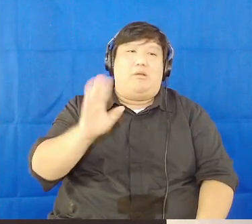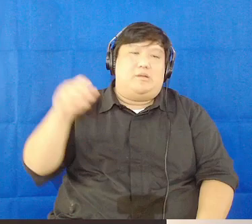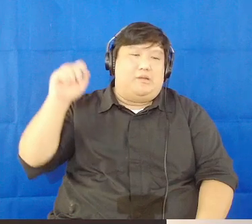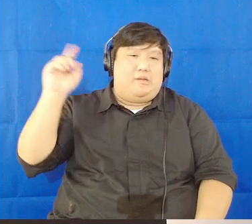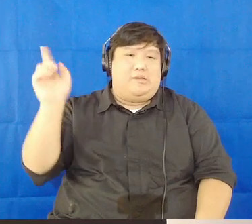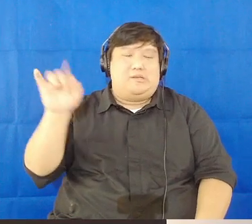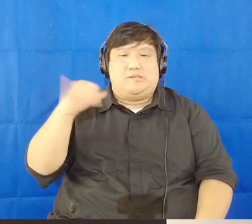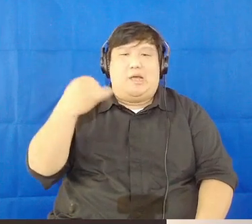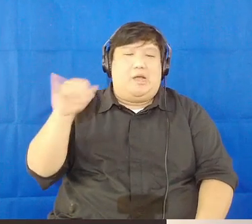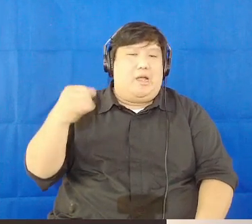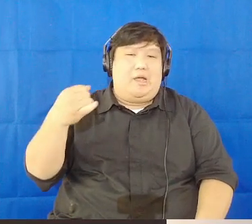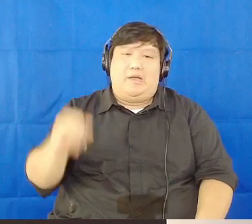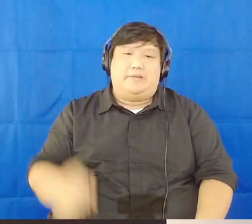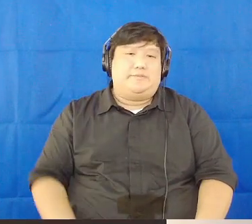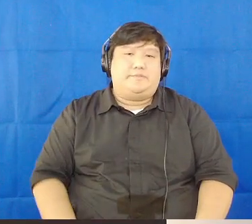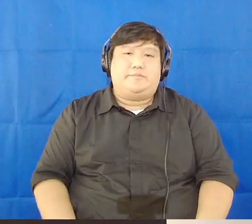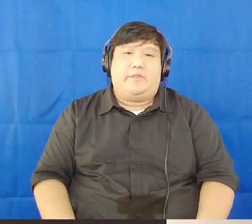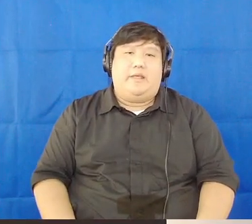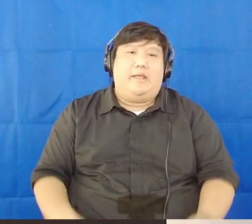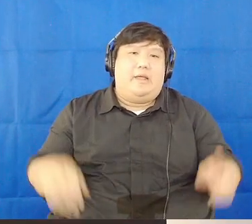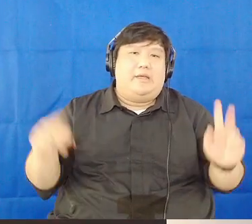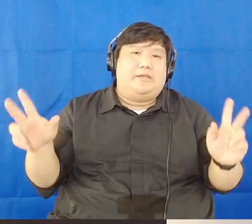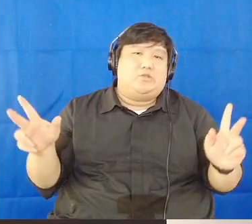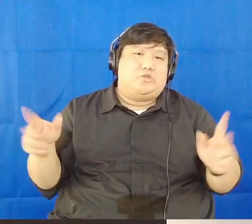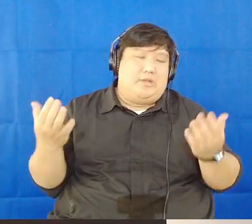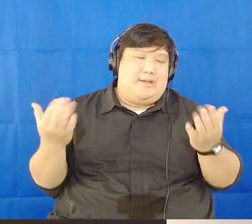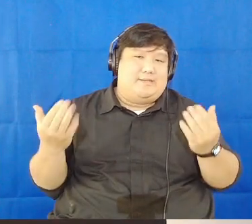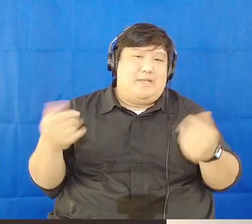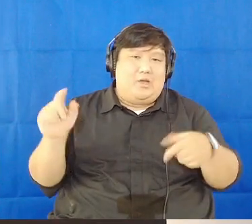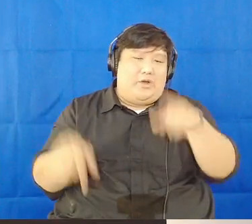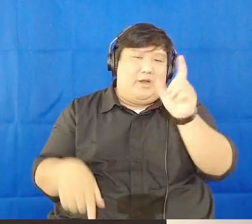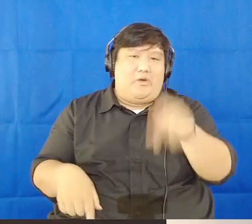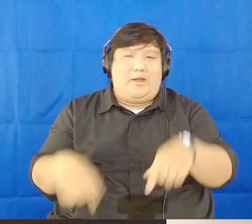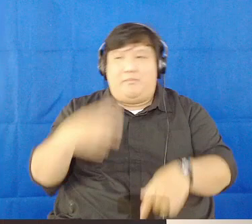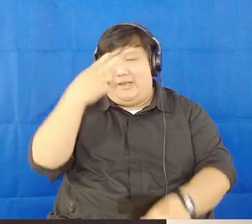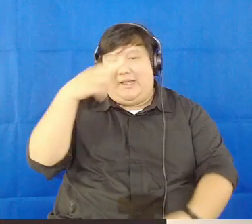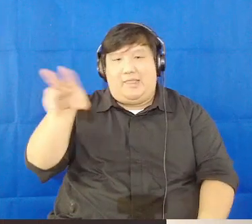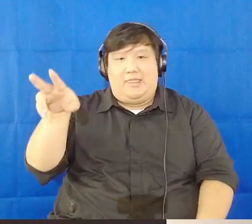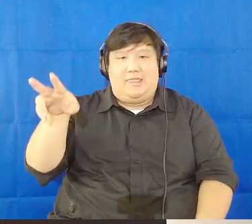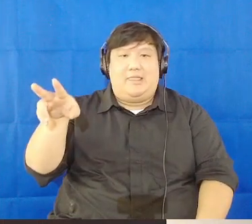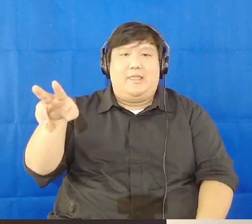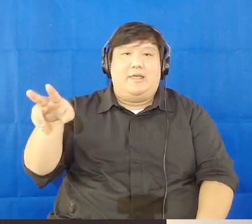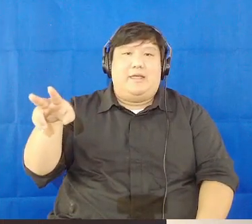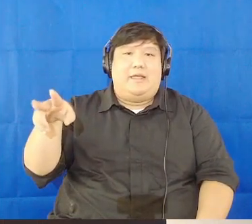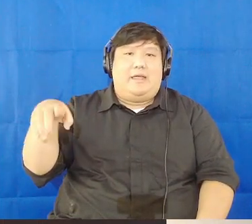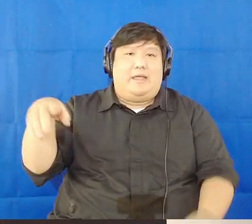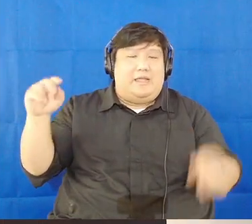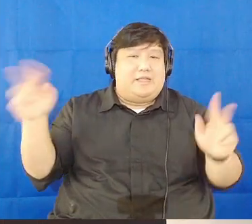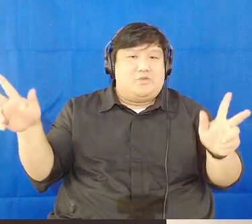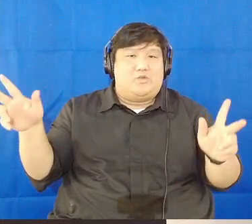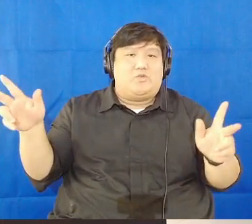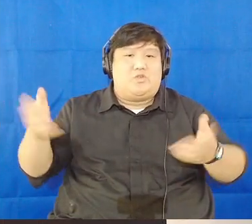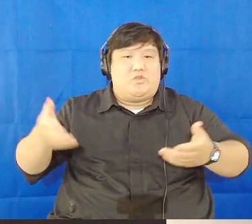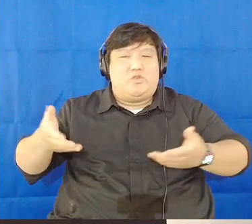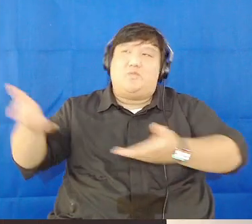dia seperti itu. Yesus mau mengajak orang-orang untuk melihat bahwa ia adalah pemberian dari